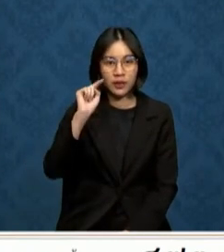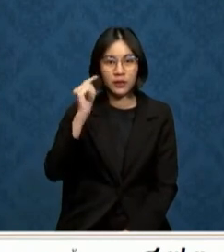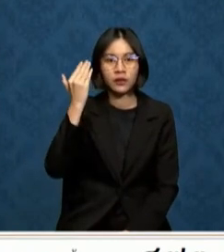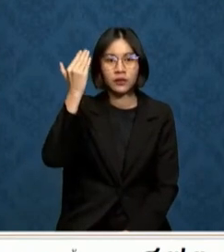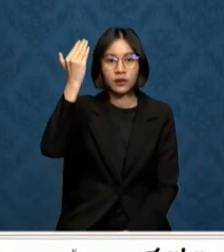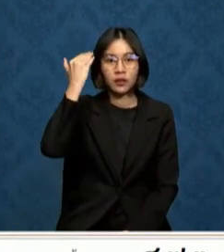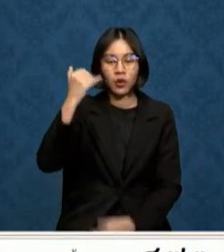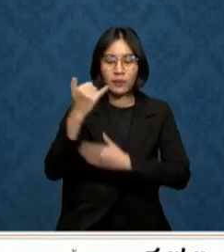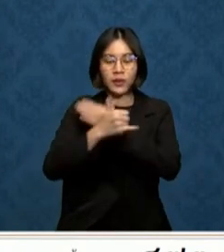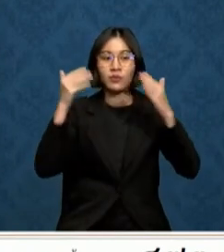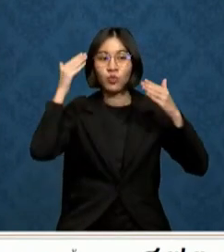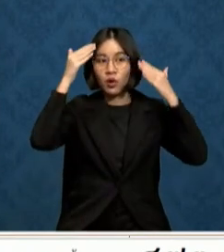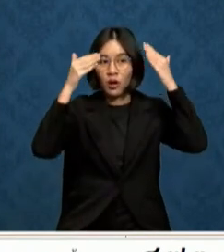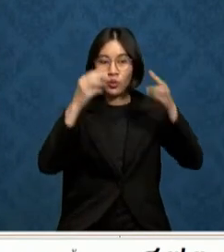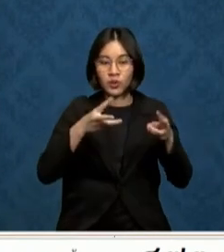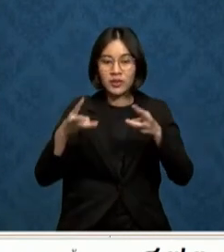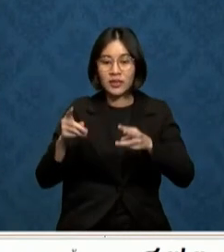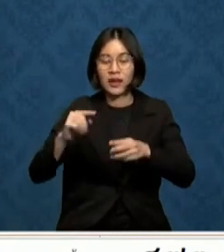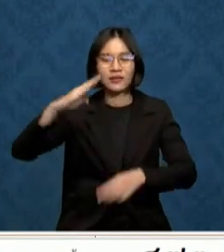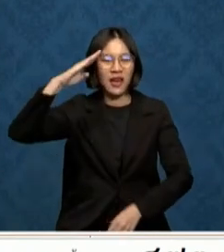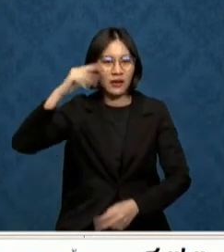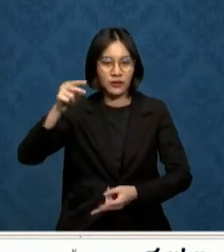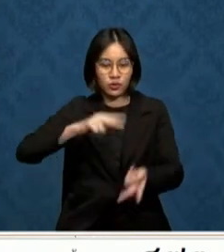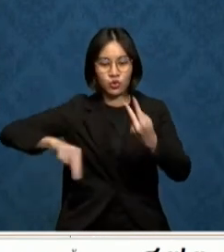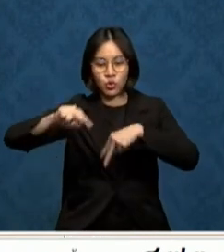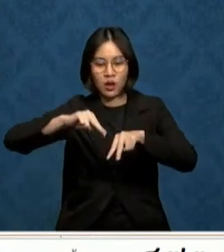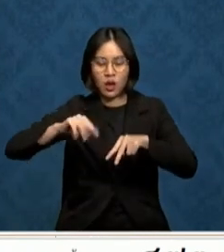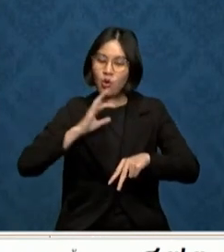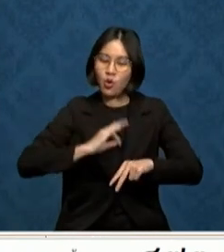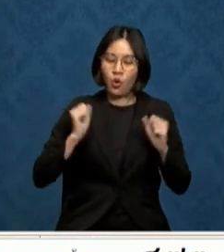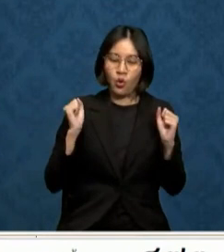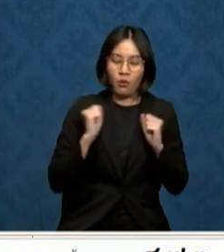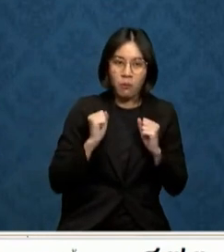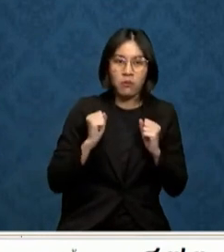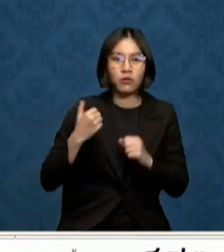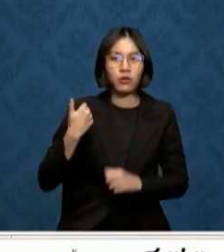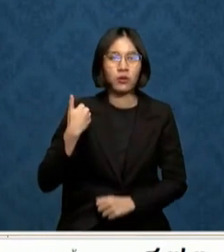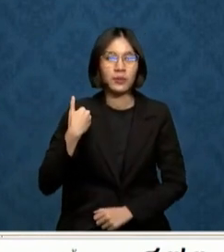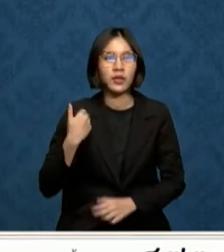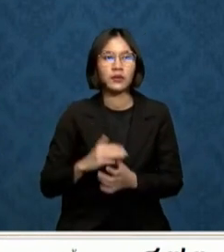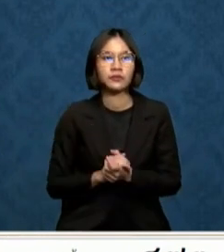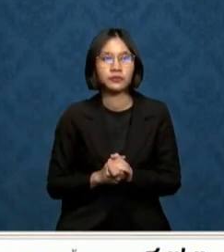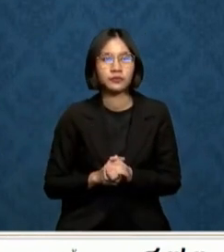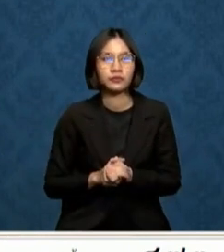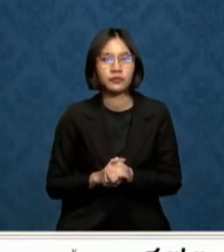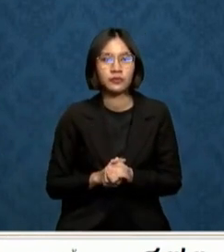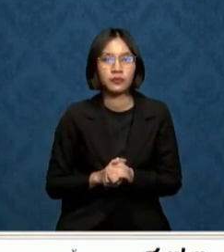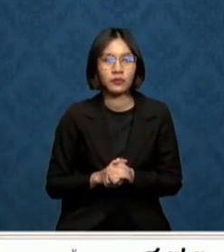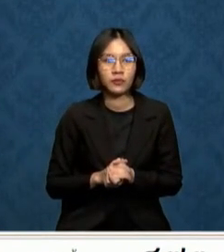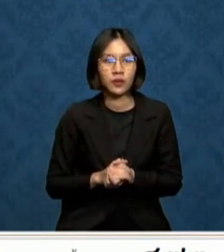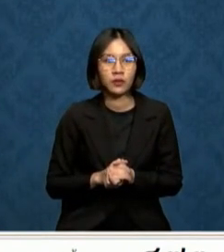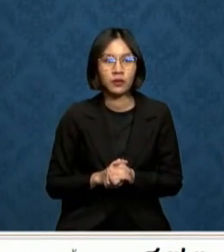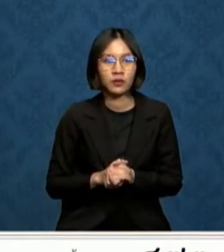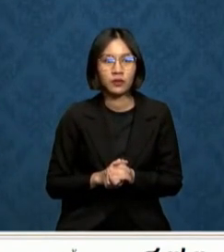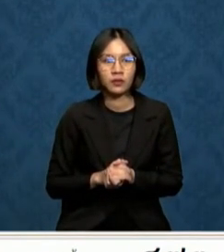อินโดนีเซียเนี่ยถูกปกครองโดยทหารมีความหวาดผวากลัวกันมากแต่ว่าประชาช